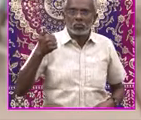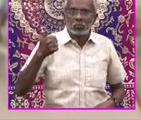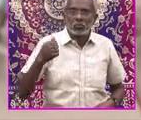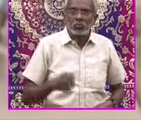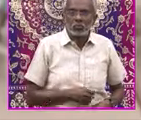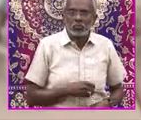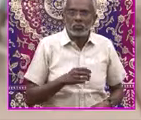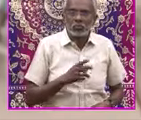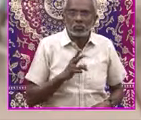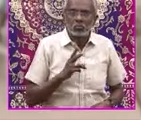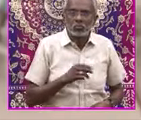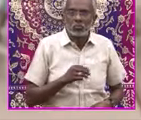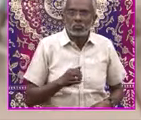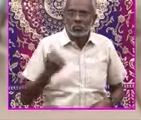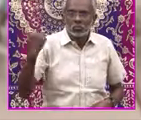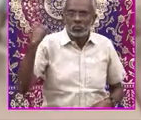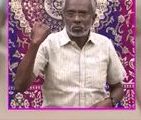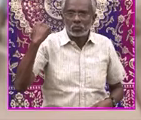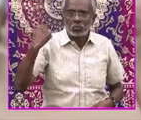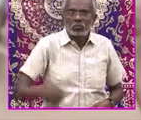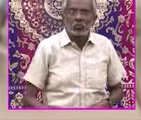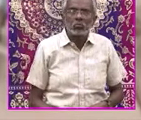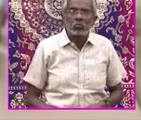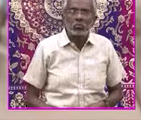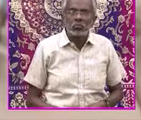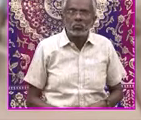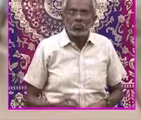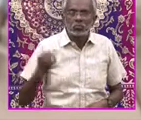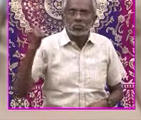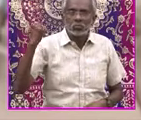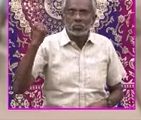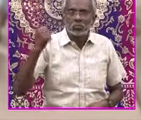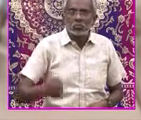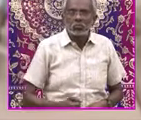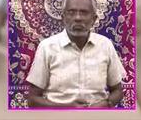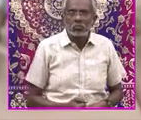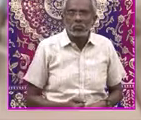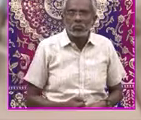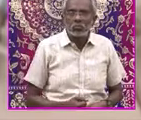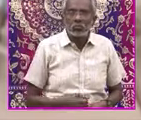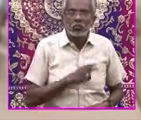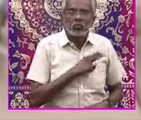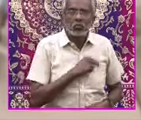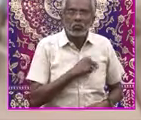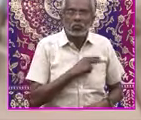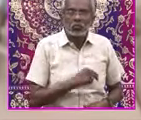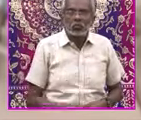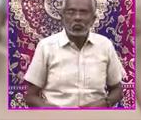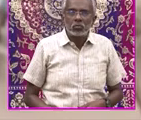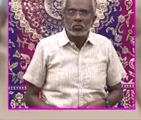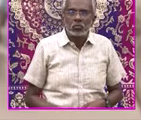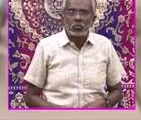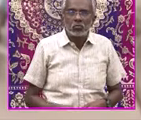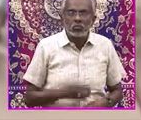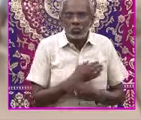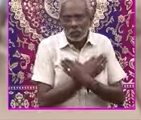மகிழ்ச்சியா? வீரம்னா என்ன? நெஞ்சை நிமிர்த்து போரிடுவது. அச்சம்னா பயம், நாணம்னா